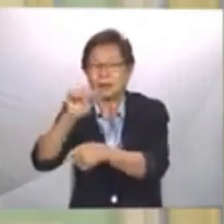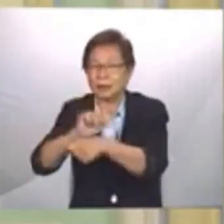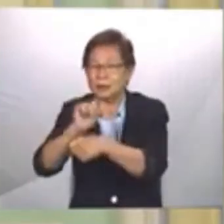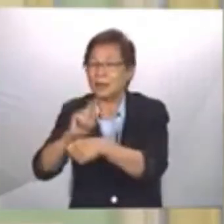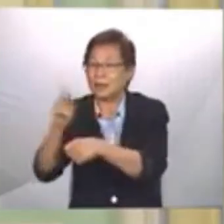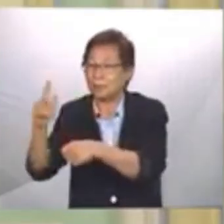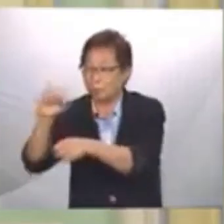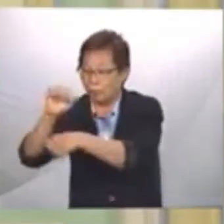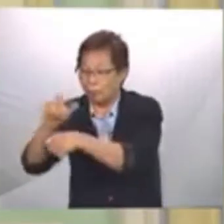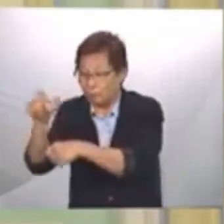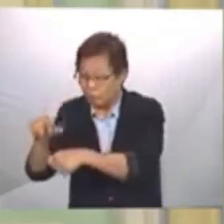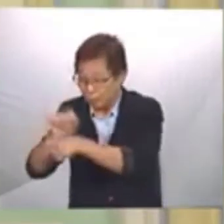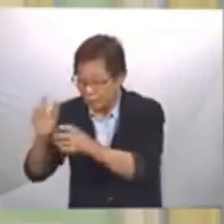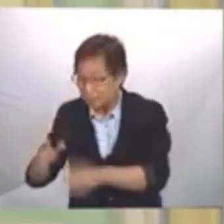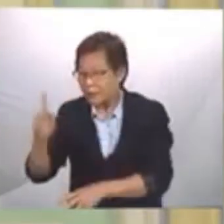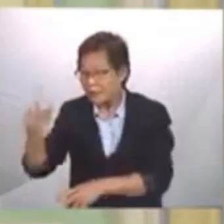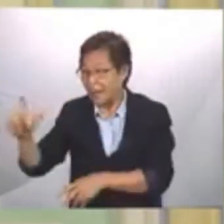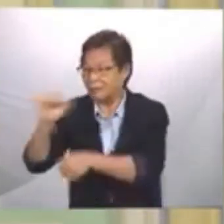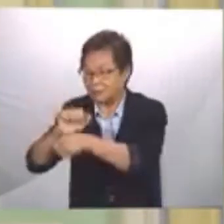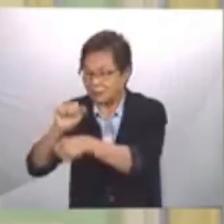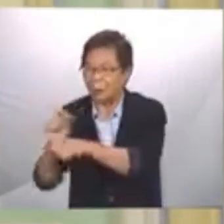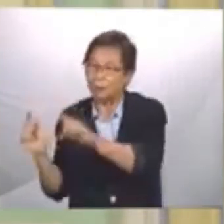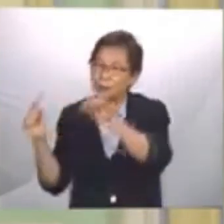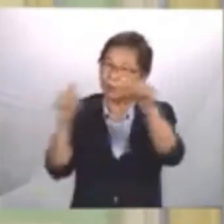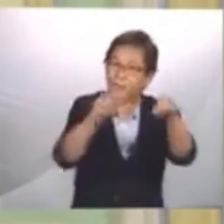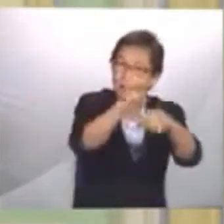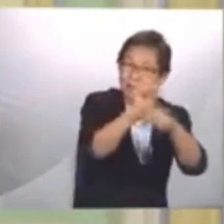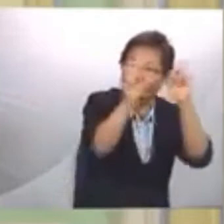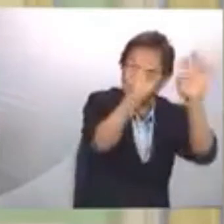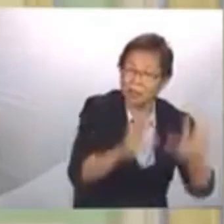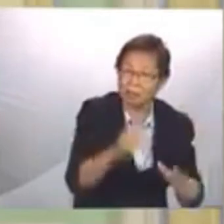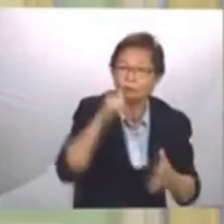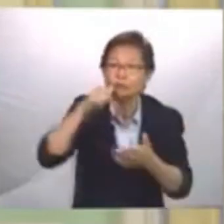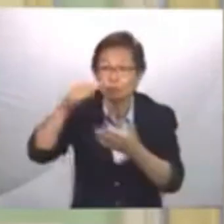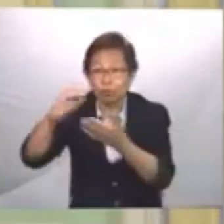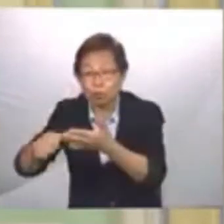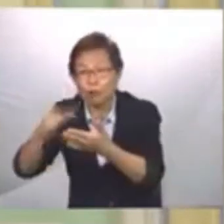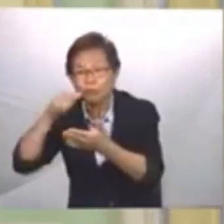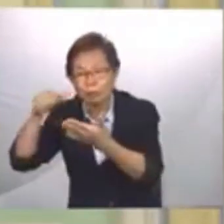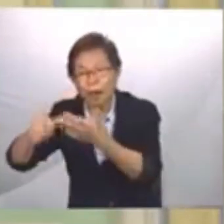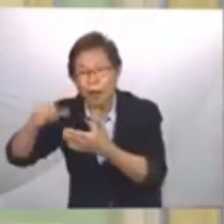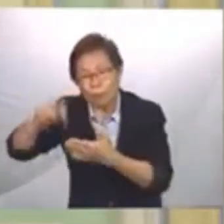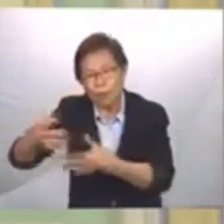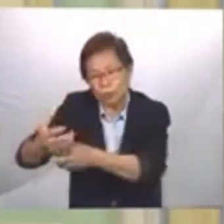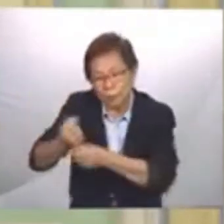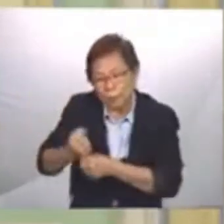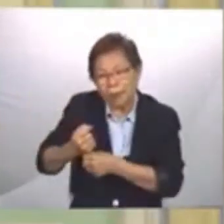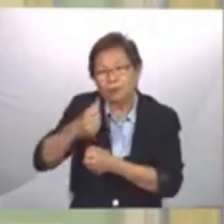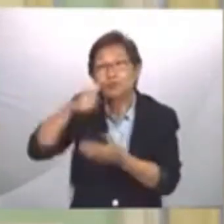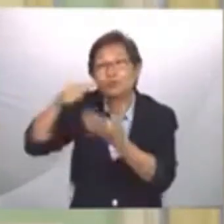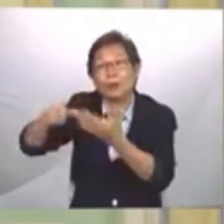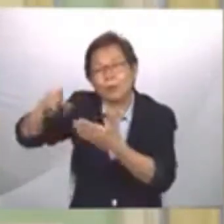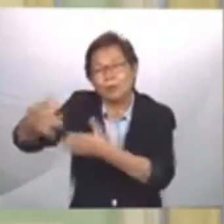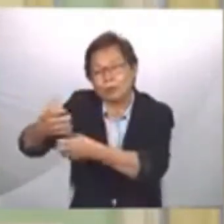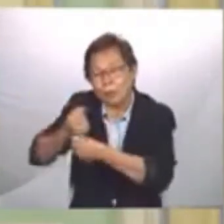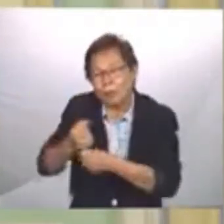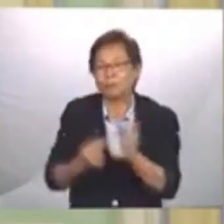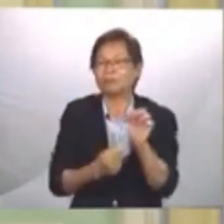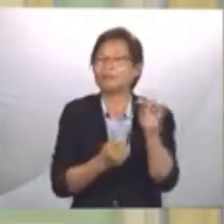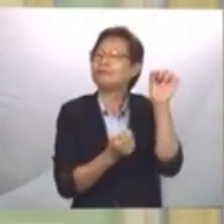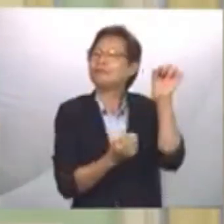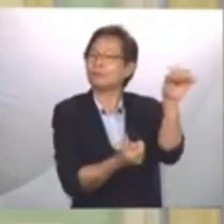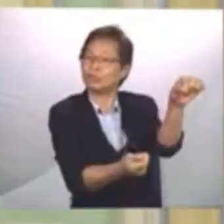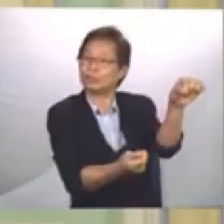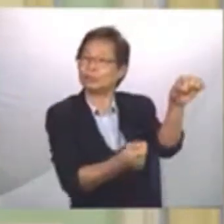Alam. Jadi surat yang saya sebutkan tadi perlu diperolehi untuk ditunjukkan